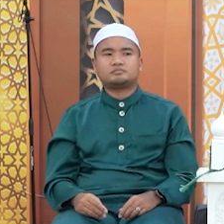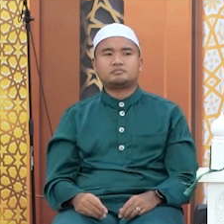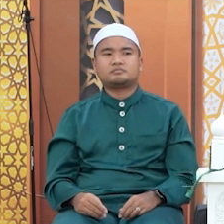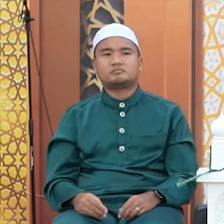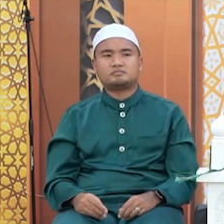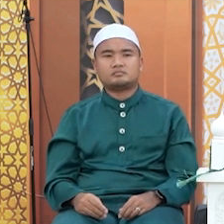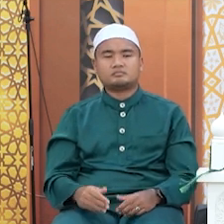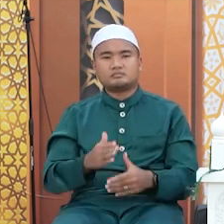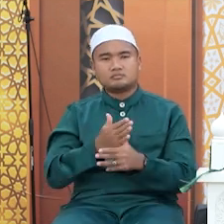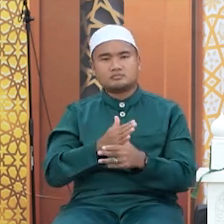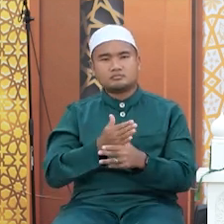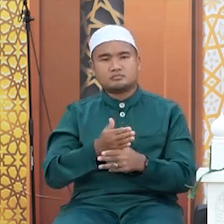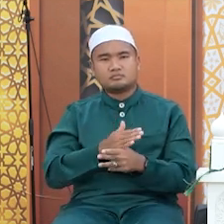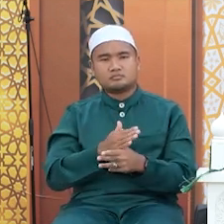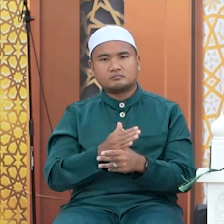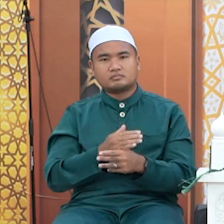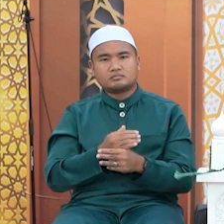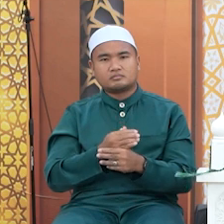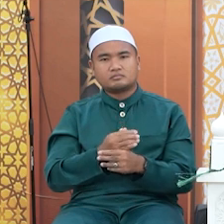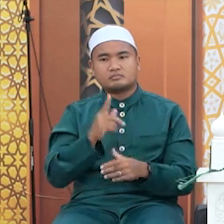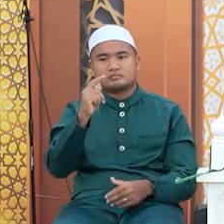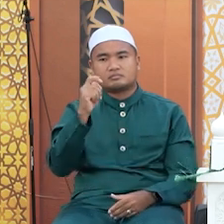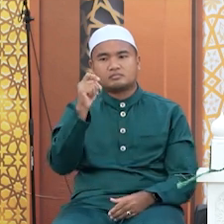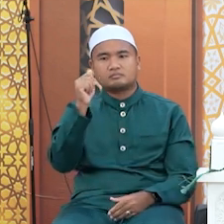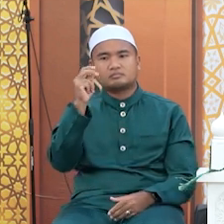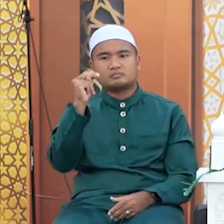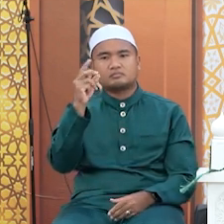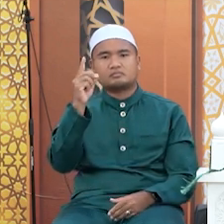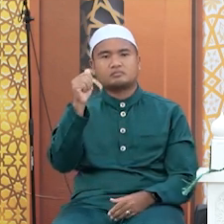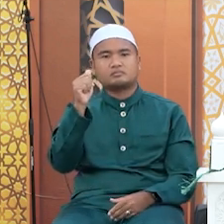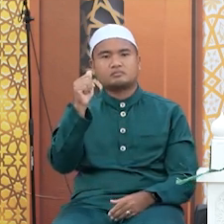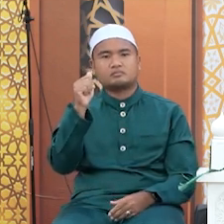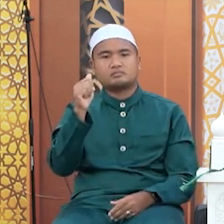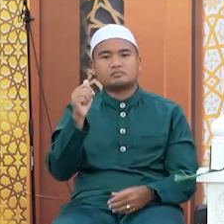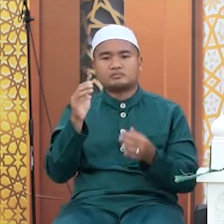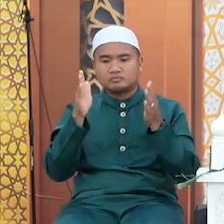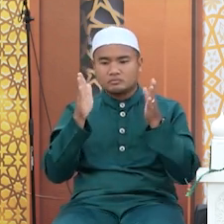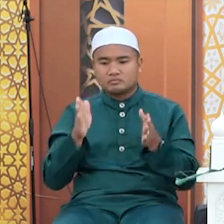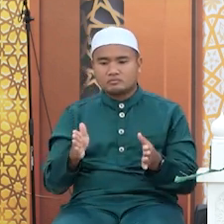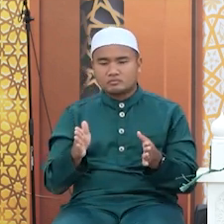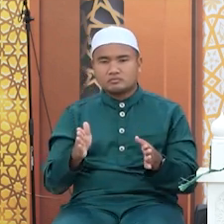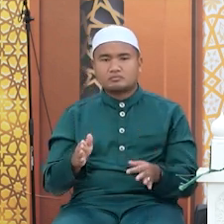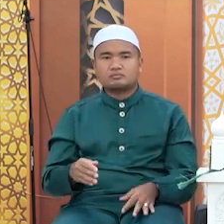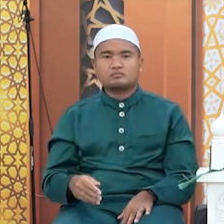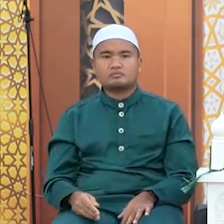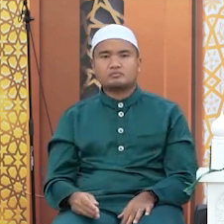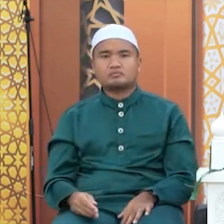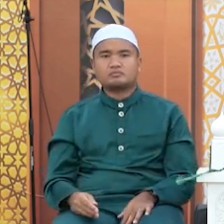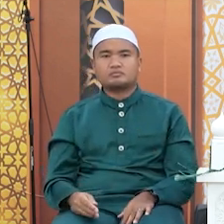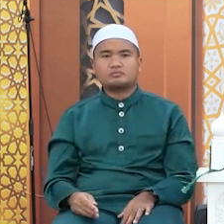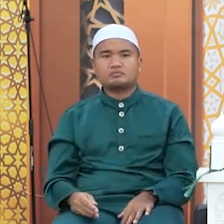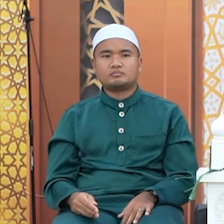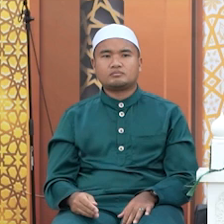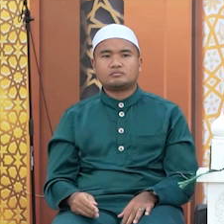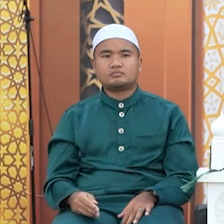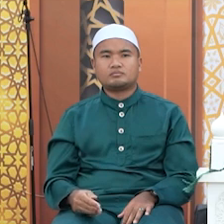di antara tanda seorang tu faqih, kalau dia sembahyang, dia sembahyang pendek, dia baca khutbah pendek,